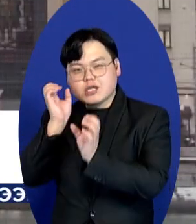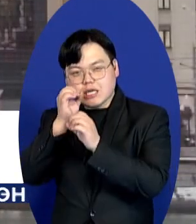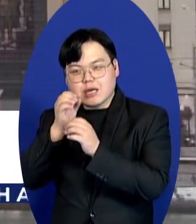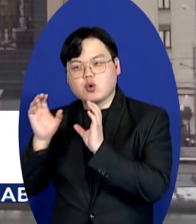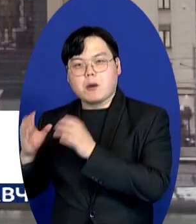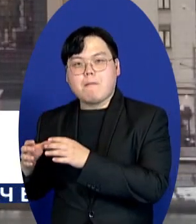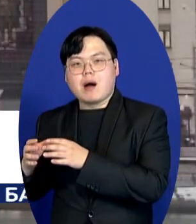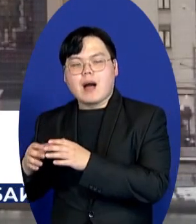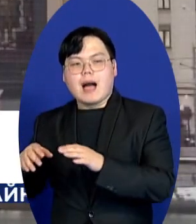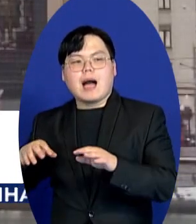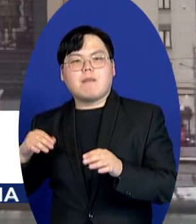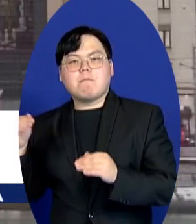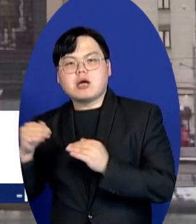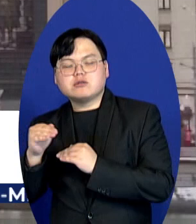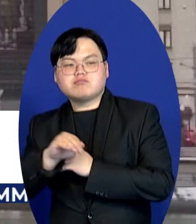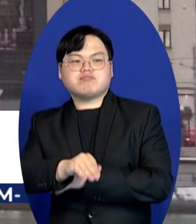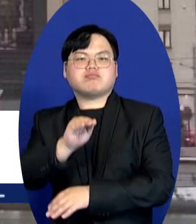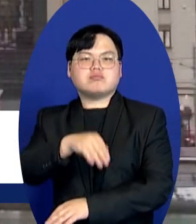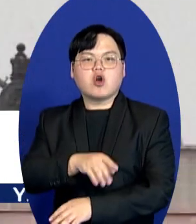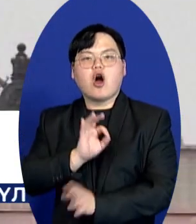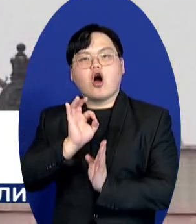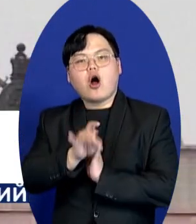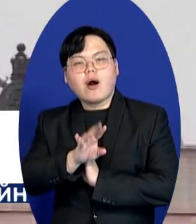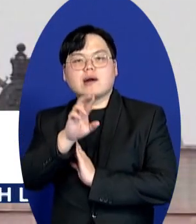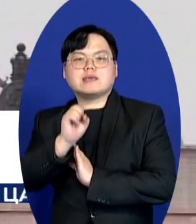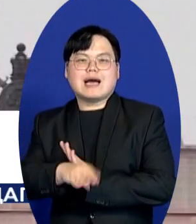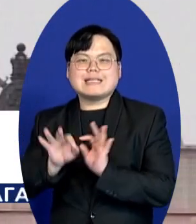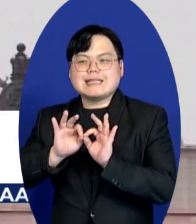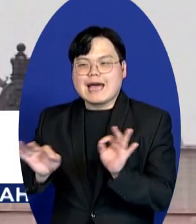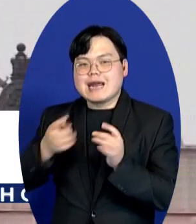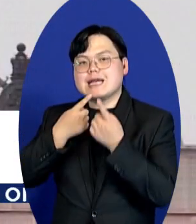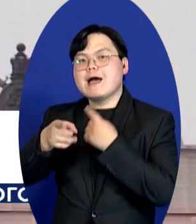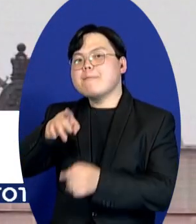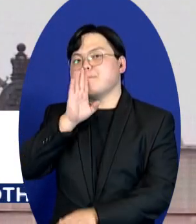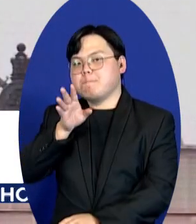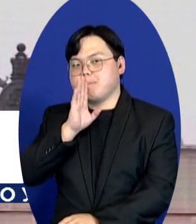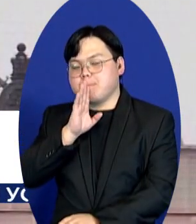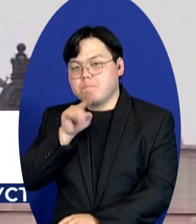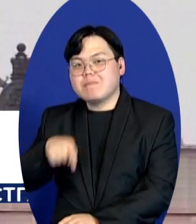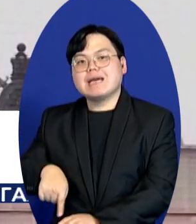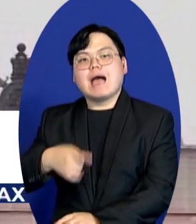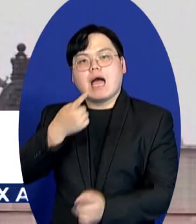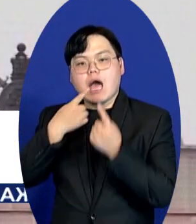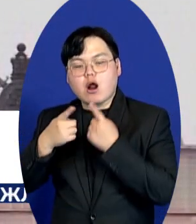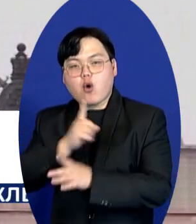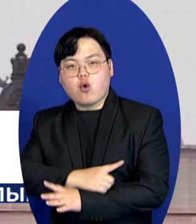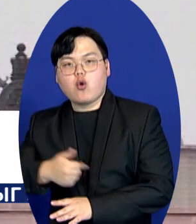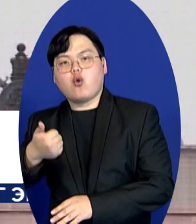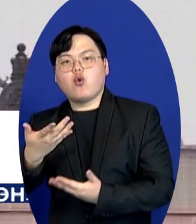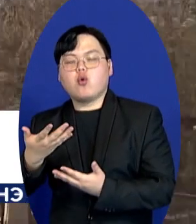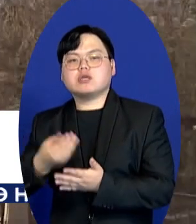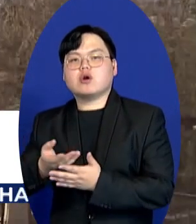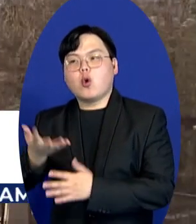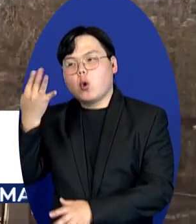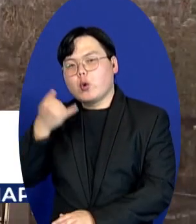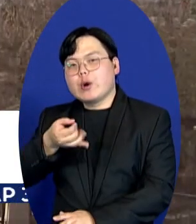ямар маршрутаар тээвэрлэх болоод бусад нарийн шир асуудлуудаар тохирцоон төрхийг хүлээх үлдэж байна. Энэ талын яриа хэлцээний үр дүнгээс хамааран шинжээчдийг ойрын